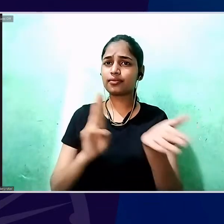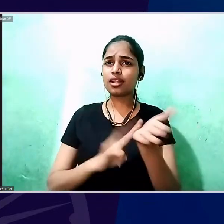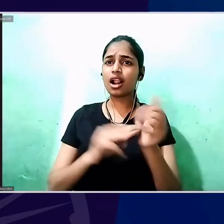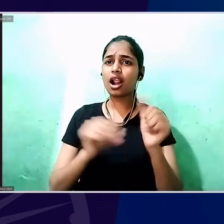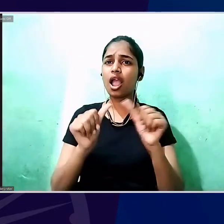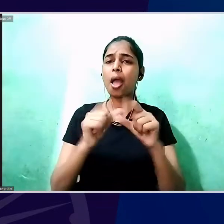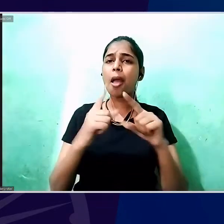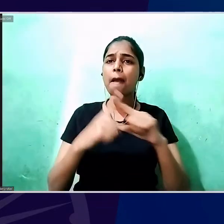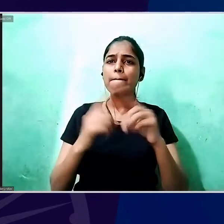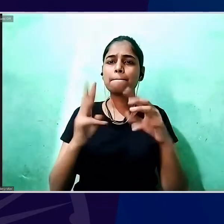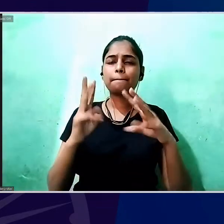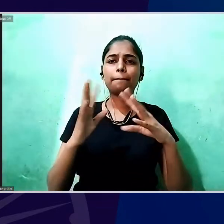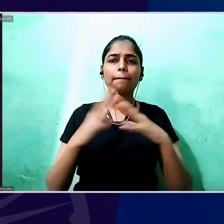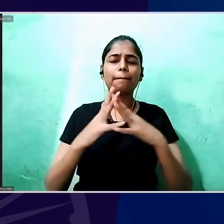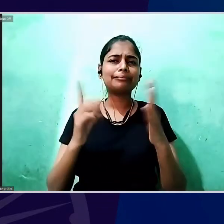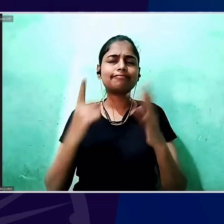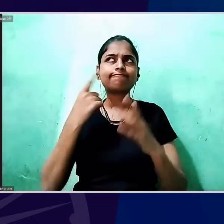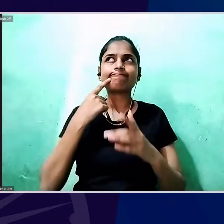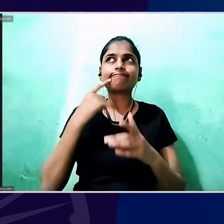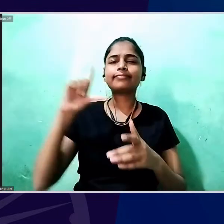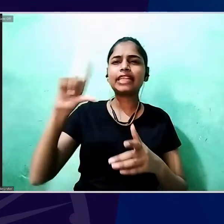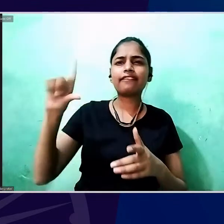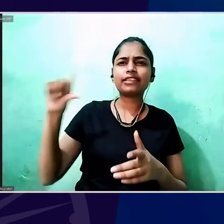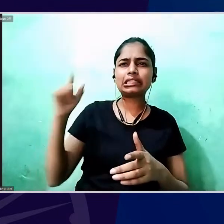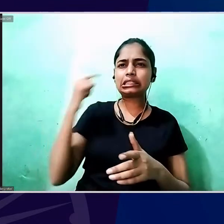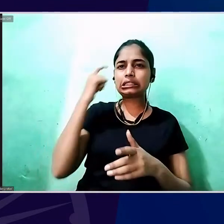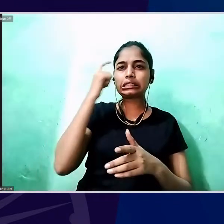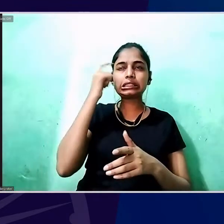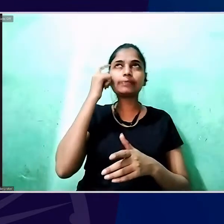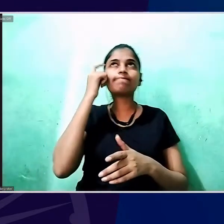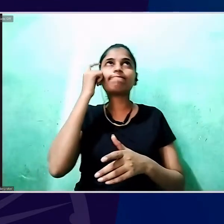सोची. अब नया पेट आ गया,